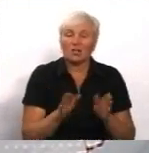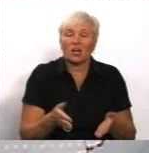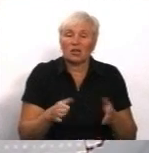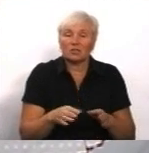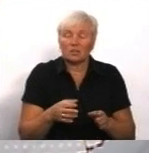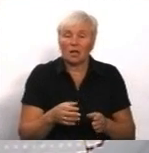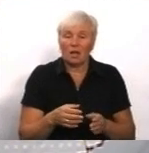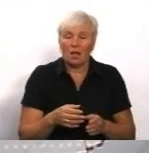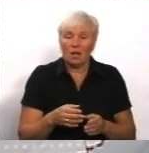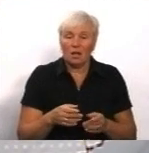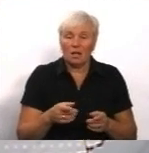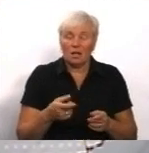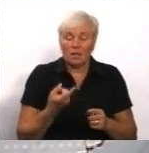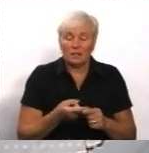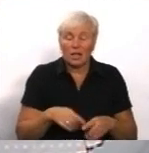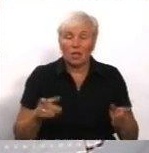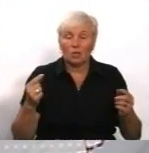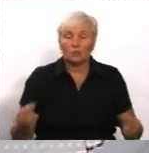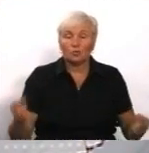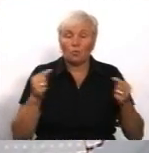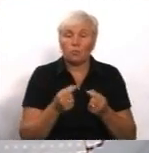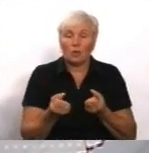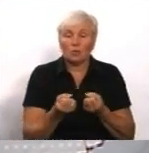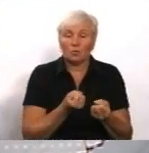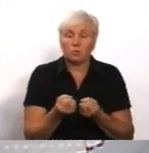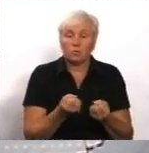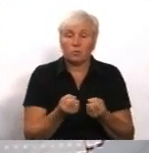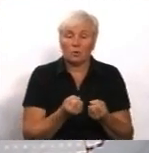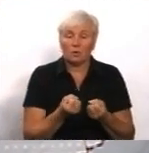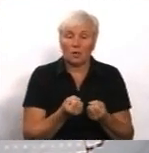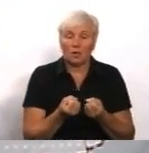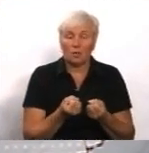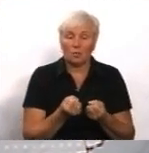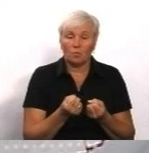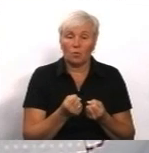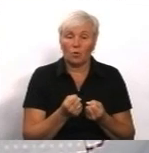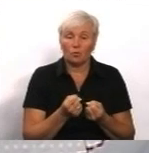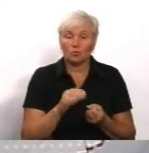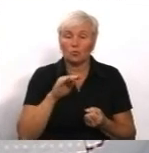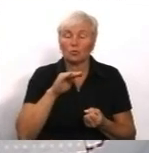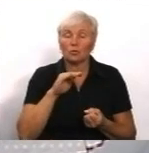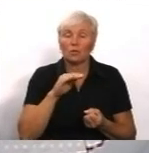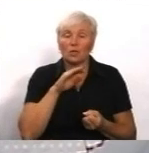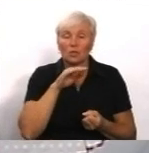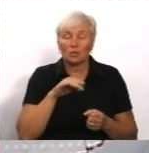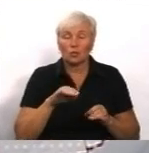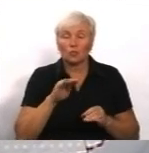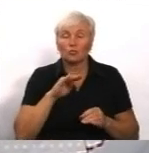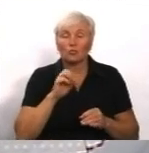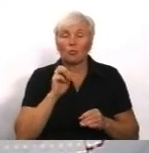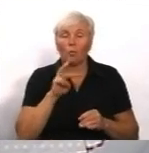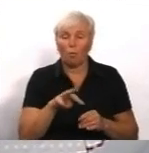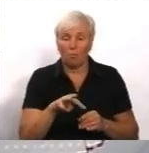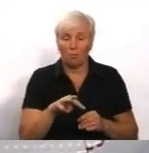того, це ще співпало із боротьбою з колорадським жуком. Це все співпало з обробітком інших